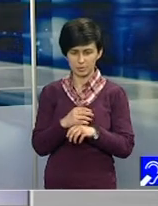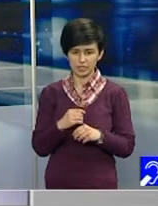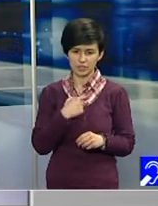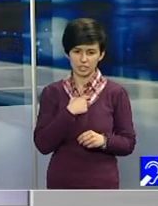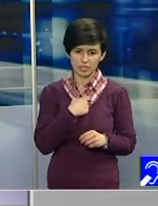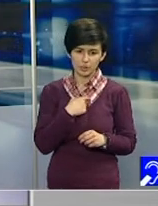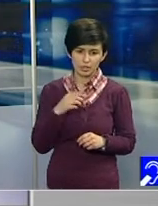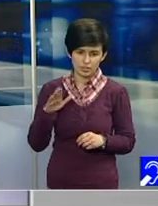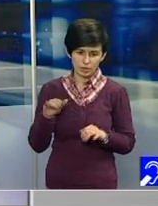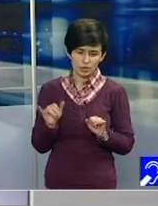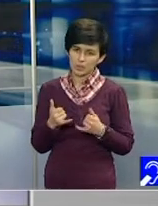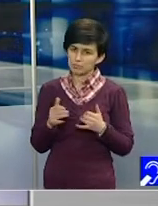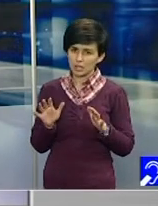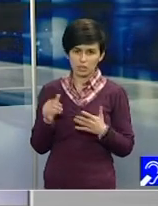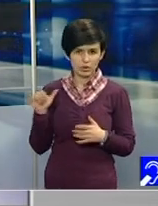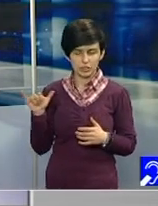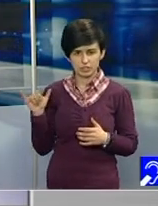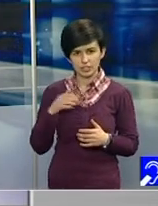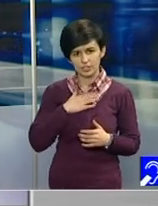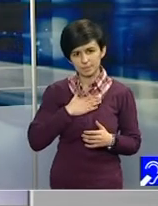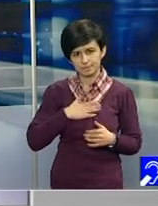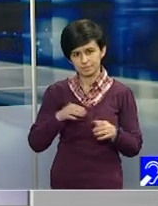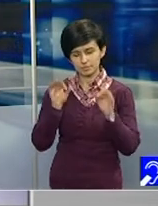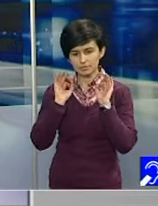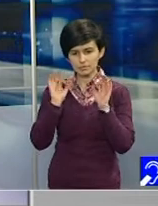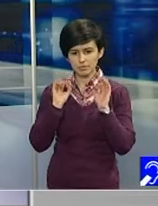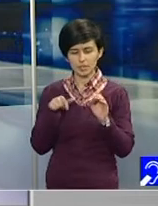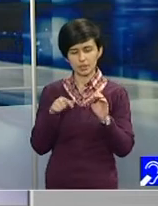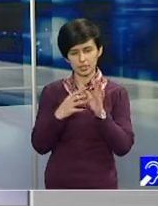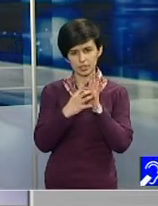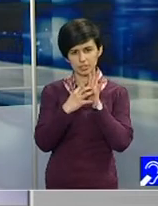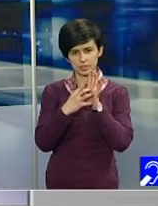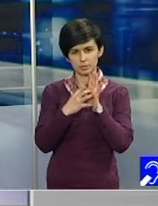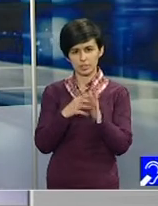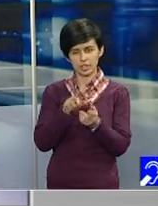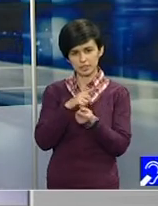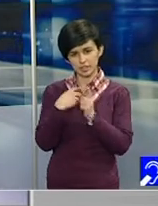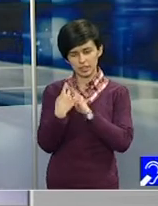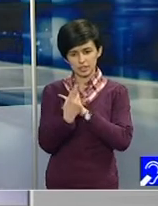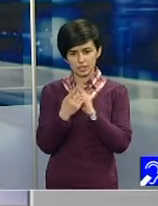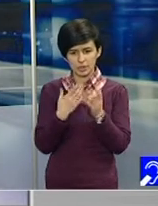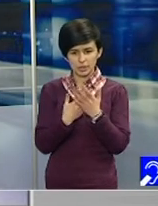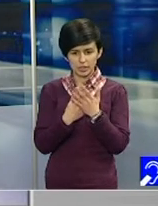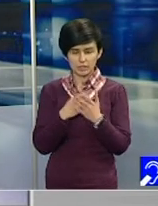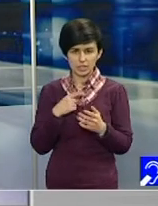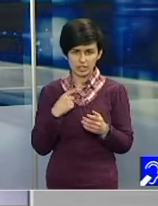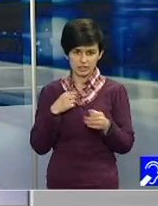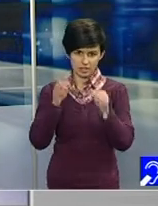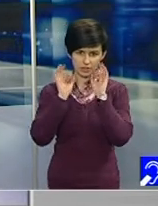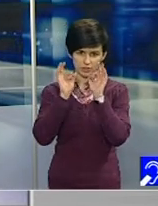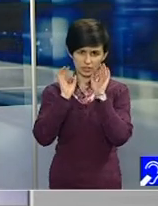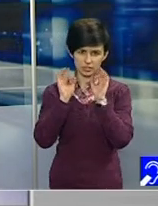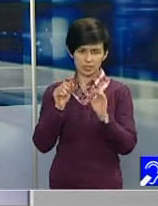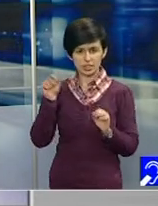de oricine. Și noi am vrut să folosim acest simbol, să-l transformăm, pentru că bandana este folosită de un pacient în